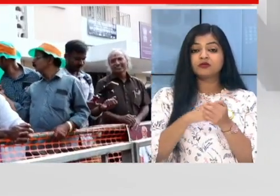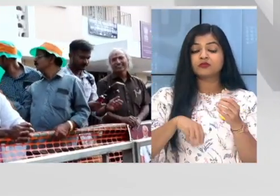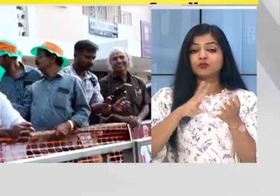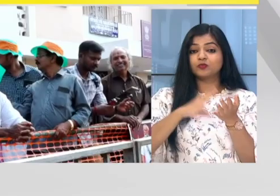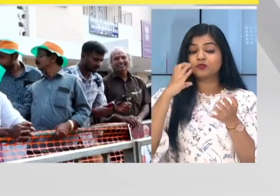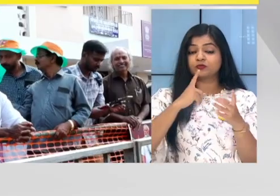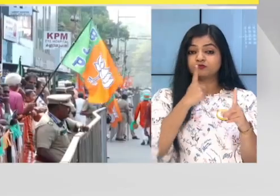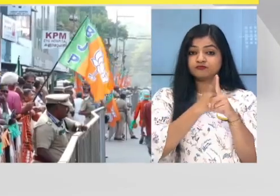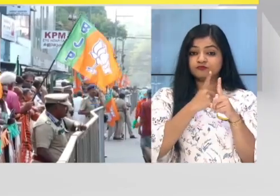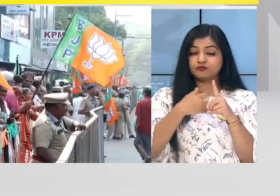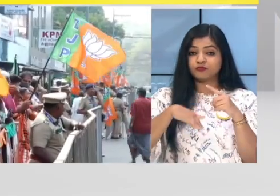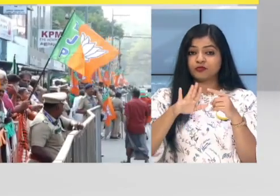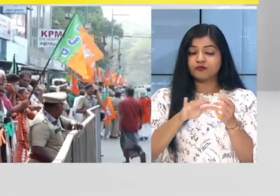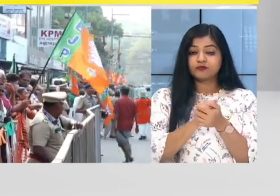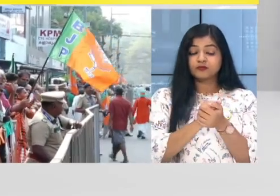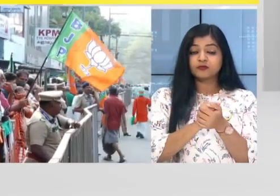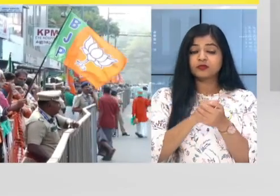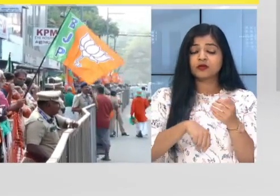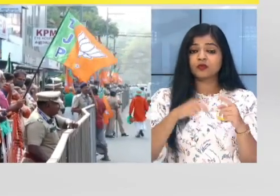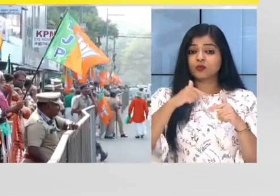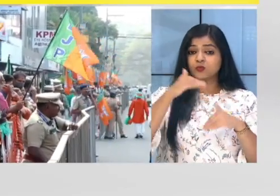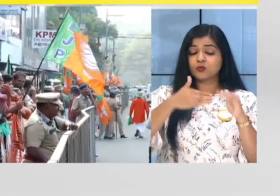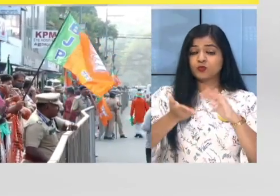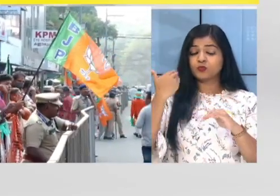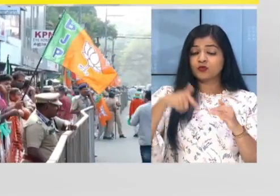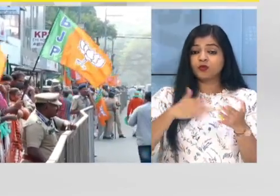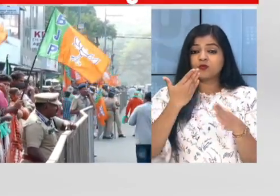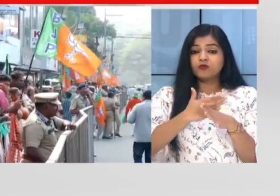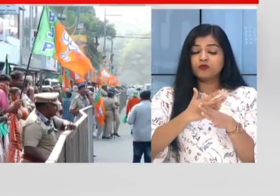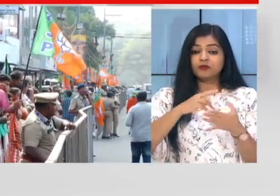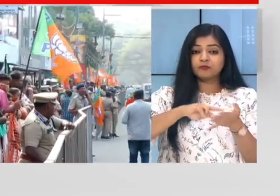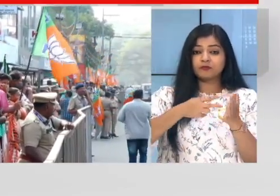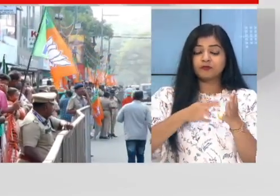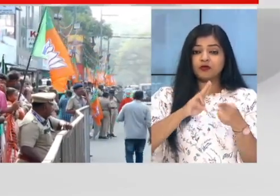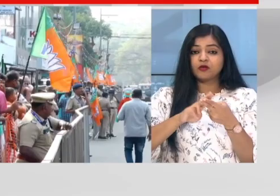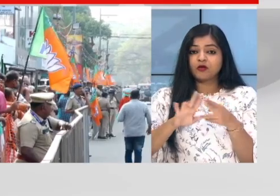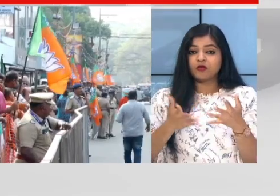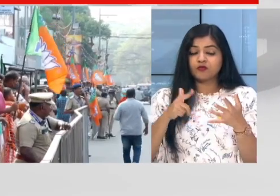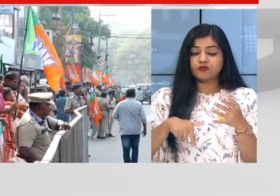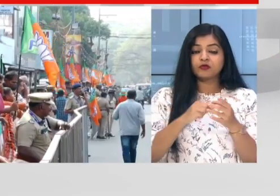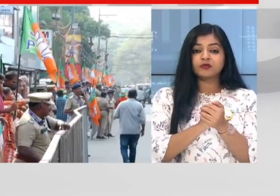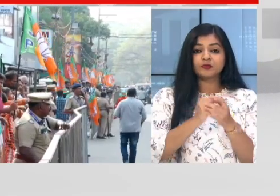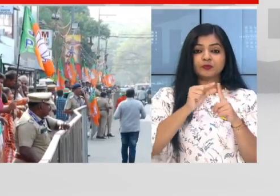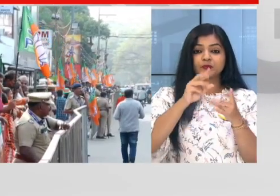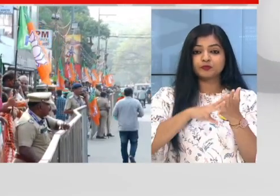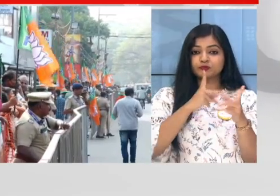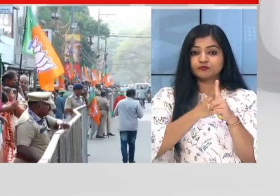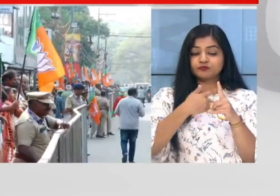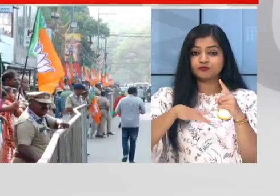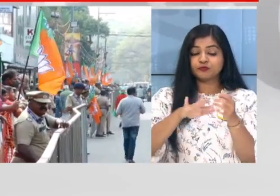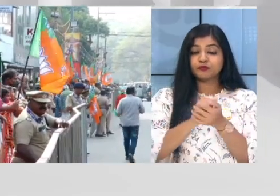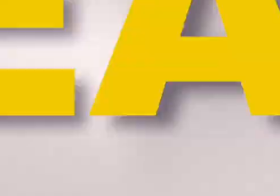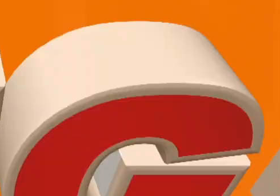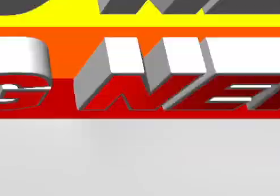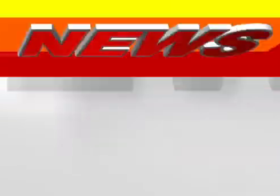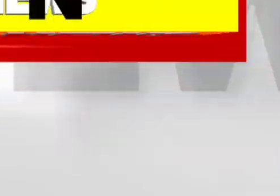ഒരുങ്ങണം എന്നതിൽ പ്രധാനമന്ത്രിയുടെ ചില നിർദ്ദേശങ്ങൾ നേരിട്ട് ആ ശക്തി കേന്ദ്ര പ്രവർത്തകർക്ക് നൽകുന്നുണ്ട്. BJPയുടെ സംഘടനാ തലത്തിൽ ഏറ്റവും താഴെയുള്ള എന്നാൽ